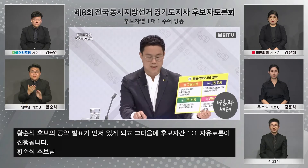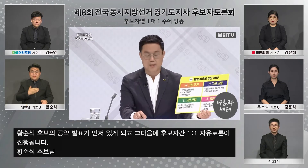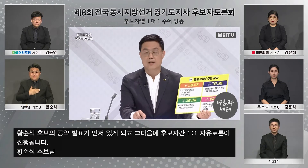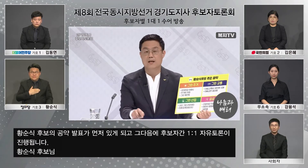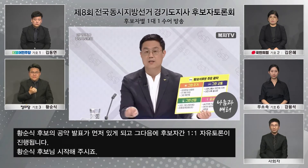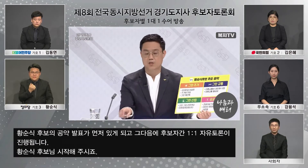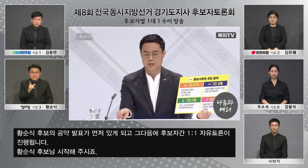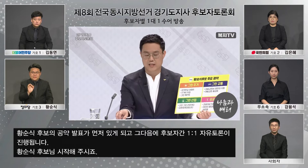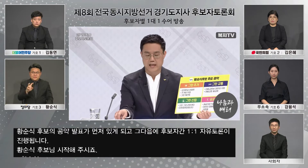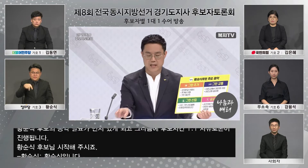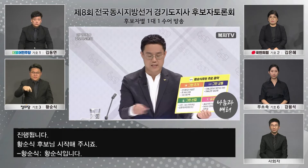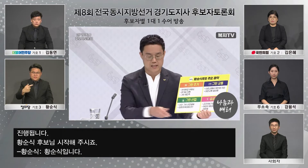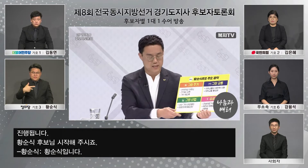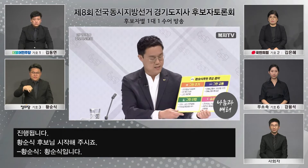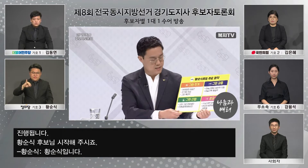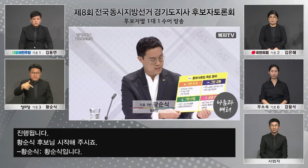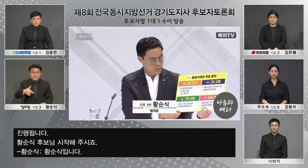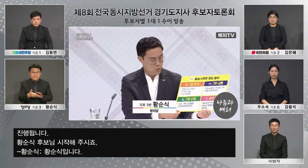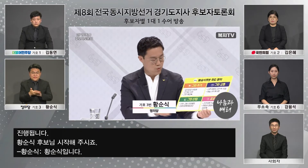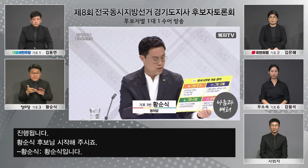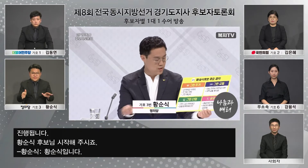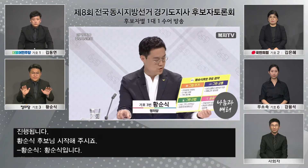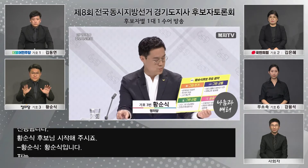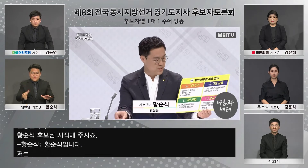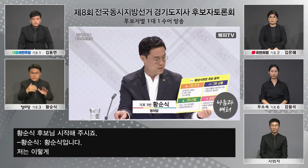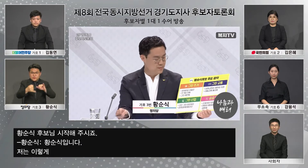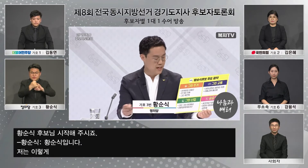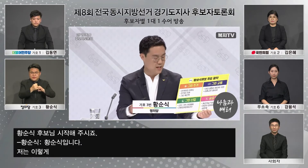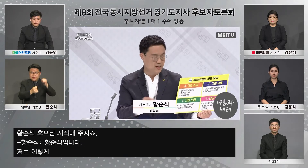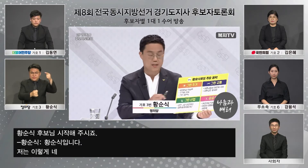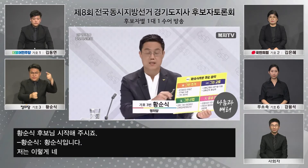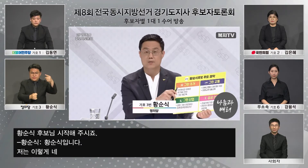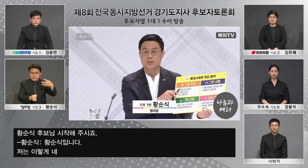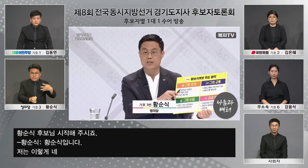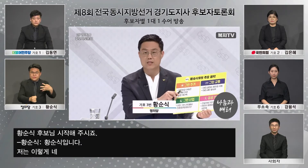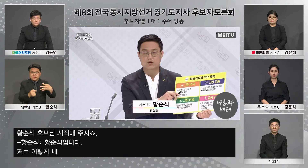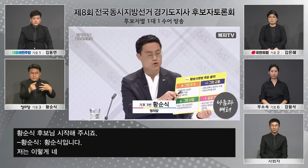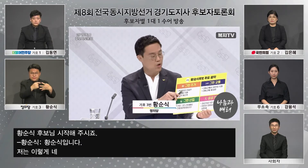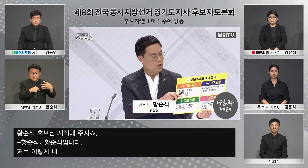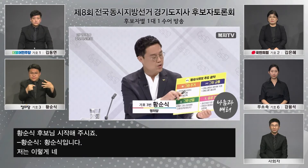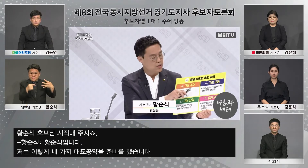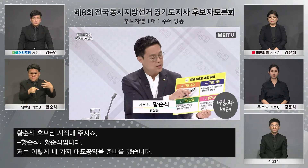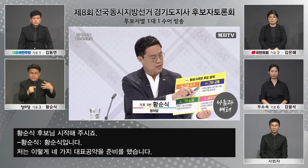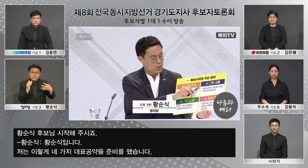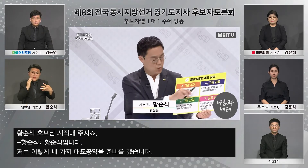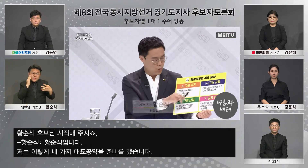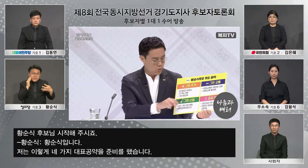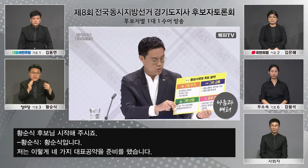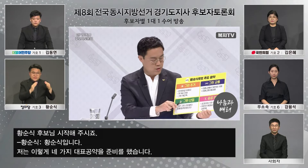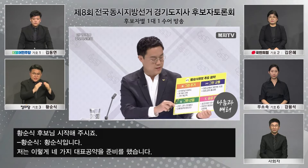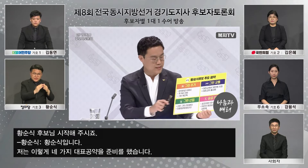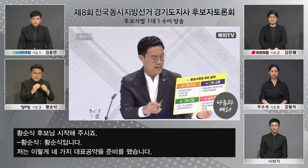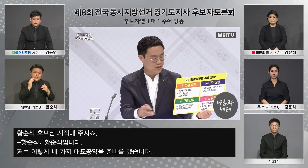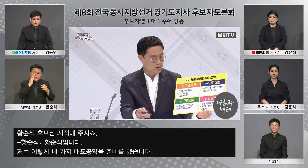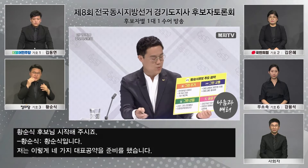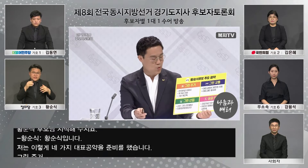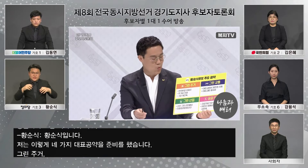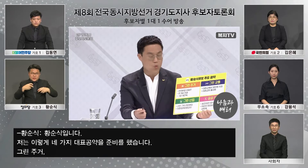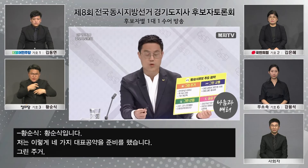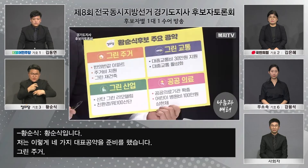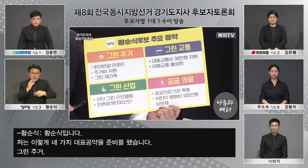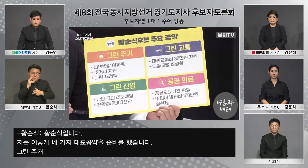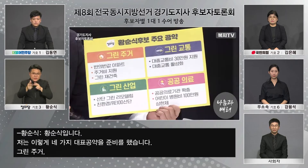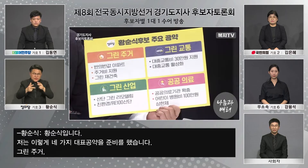황순식입니다. 저는 이렇게 4가지 대표 공약을 준비를 했습니다. 이제 그린 주거, 그린 교통, 그린